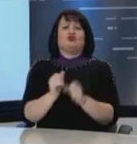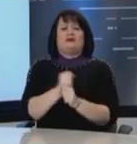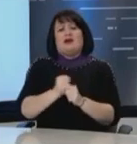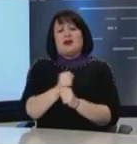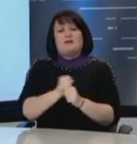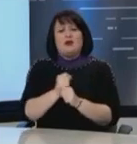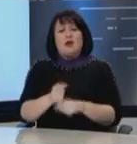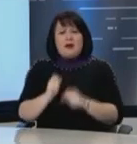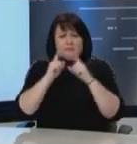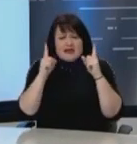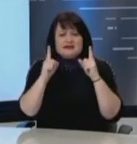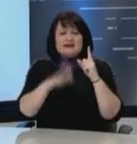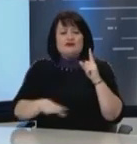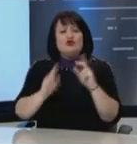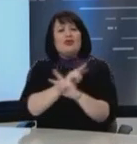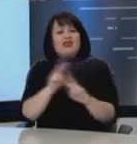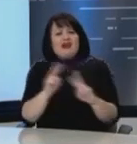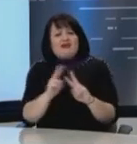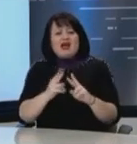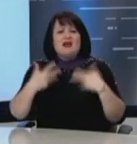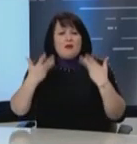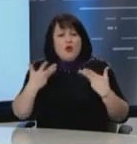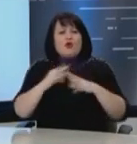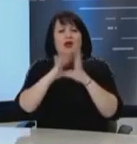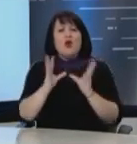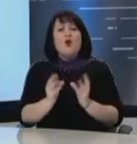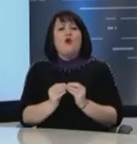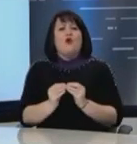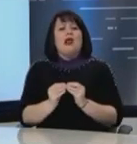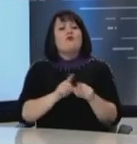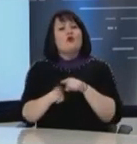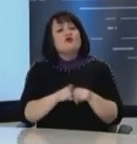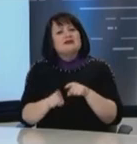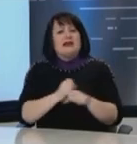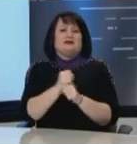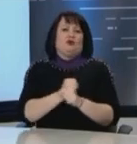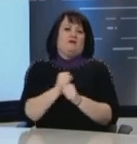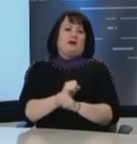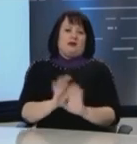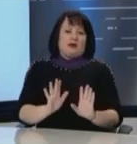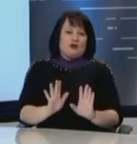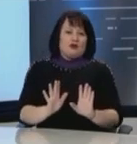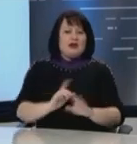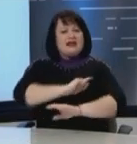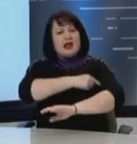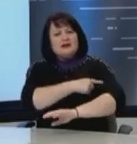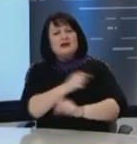δημιουργώντας πρωτόγνωρες συνθήκες διαφάνειας και λογοδοσίας όλων των εμπλεκόμενων στην αγορά φαρμάκου,